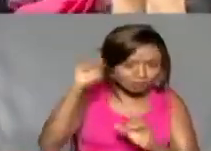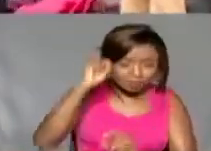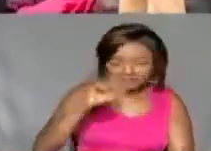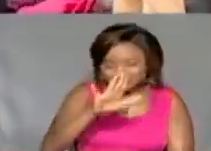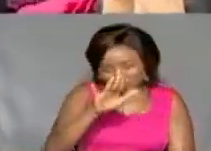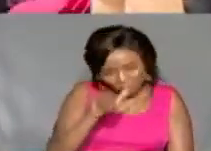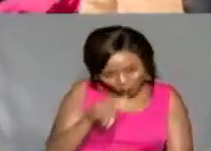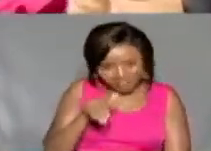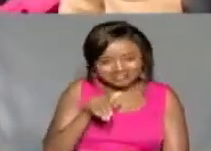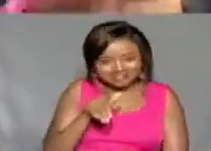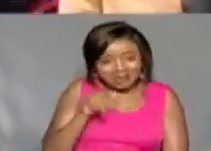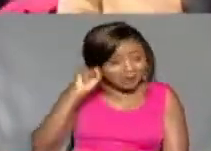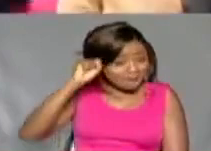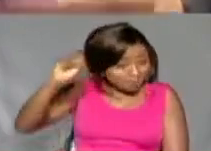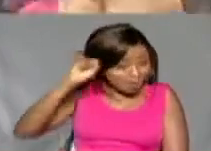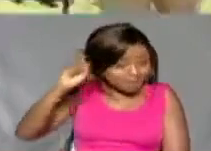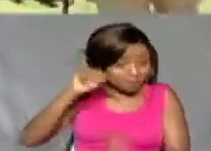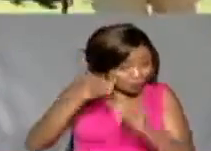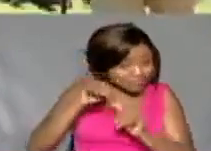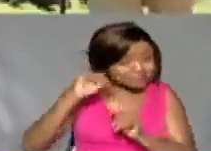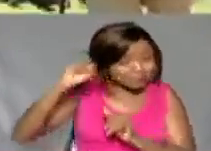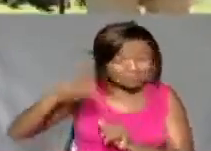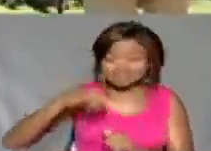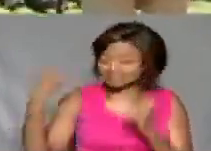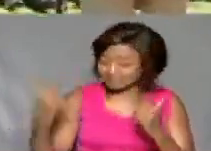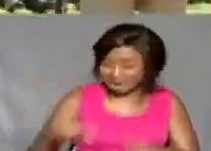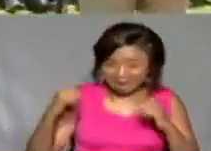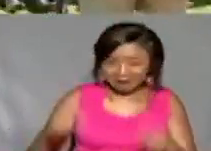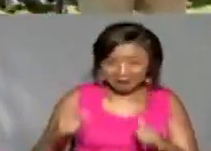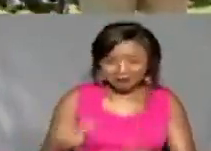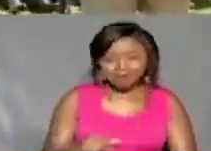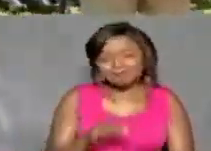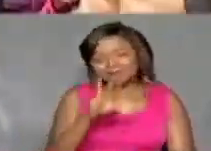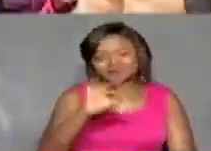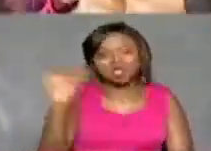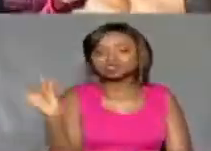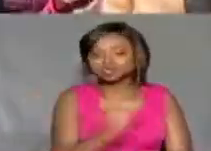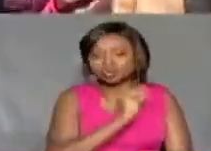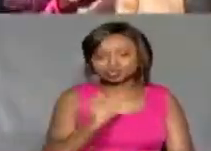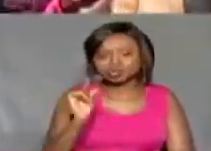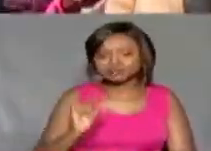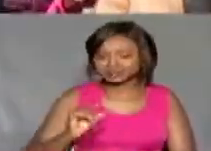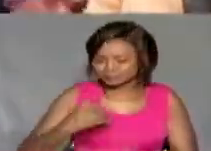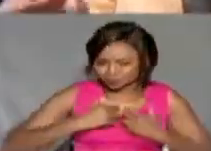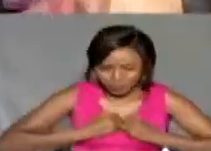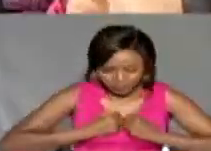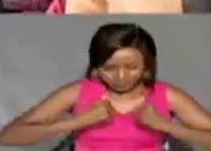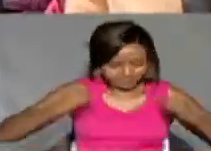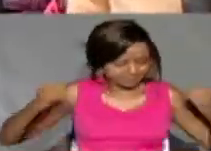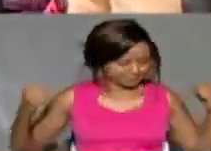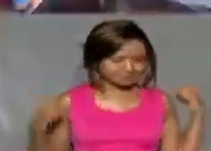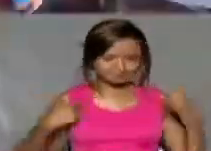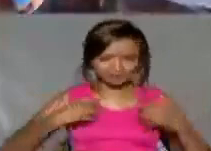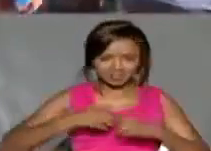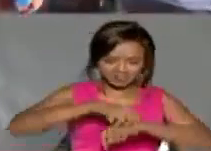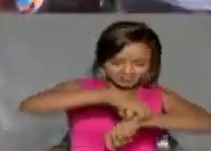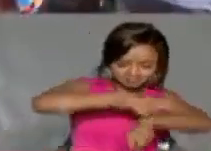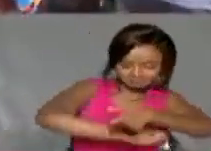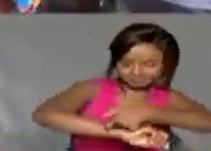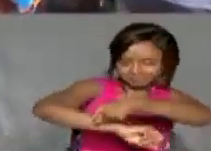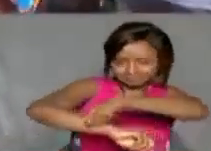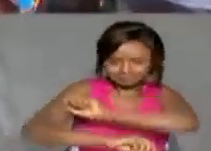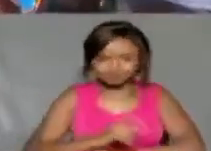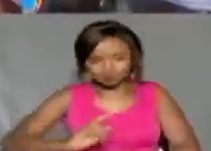my friends. Mimi nimekuja hapa kazini. Kuna siku tutavua koti, tuweke shati chini,